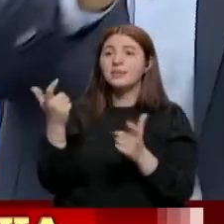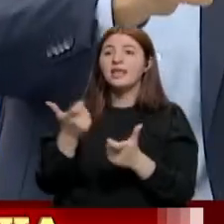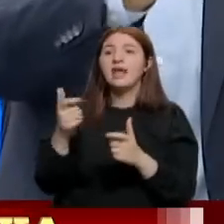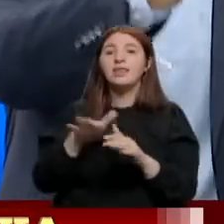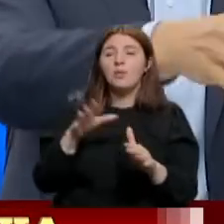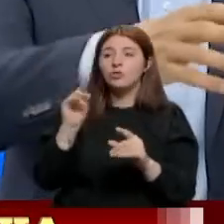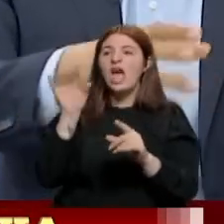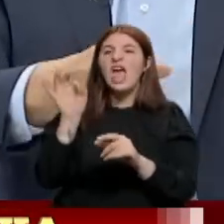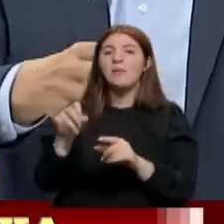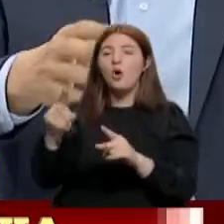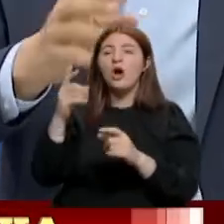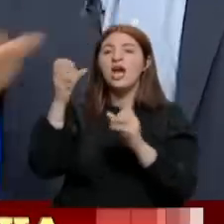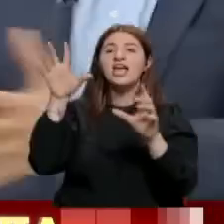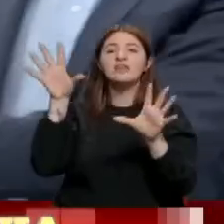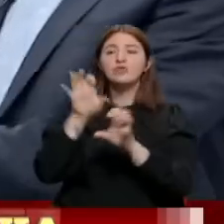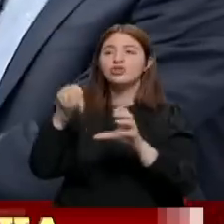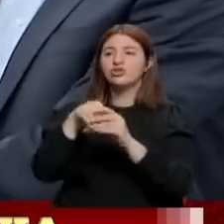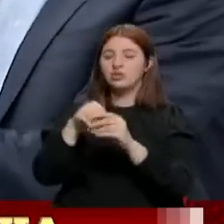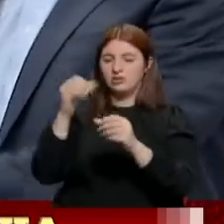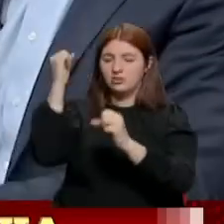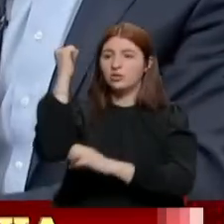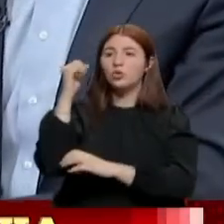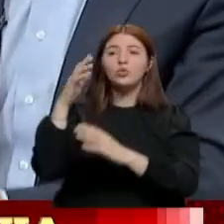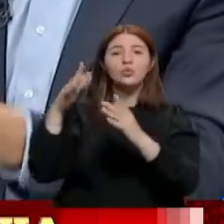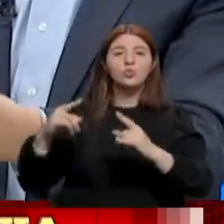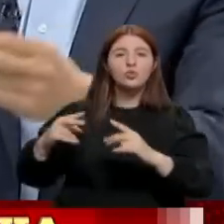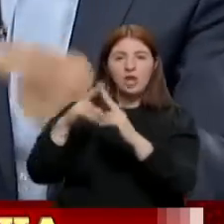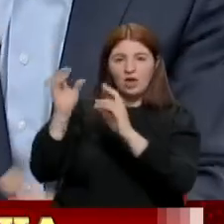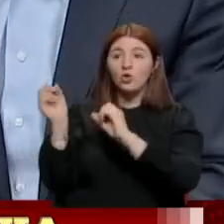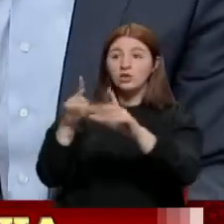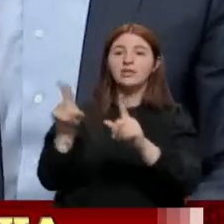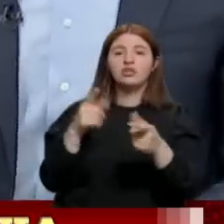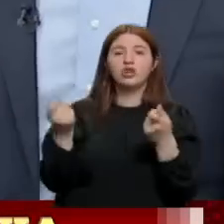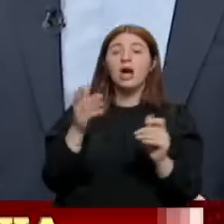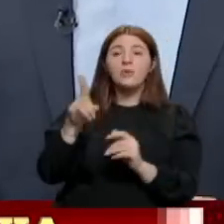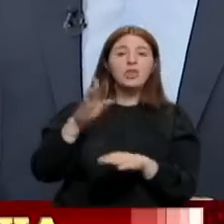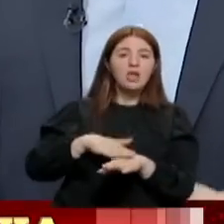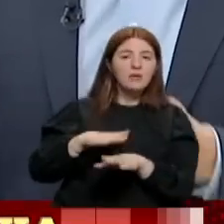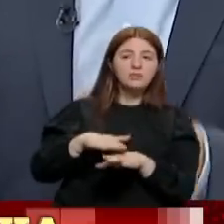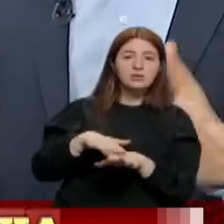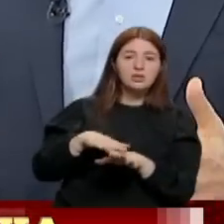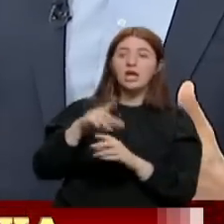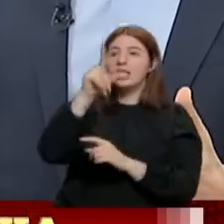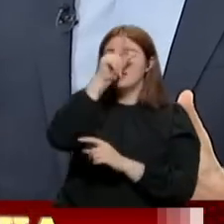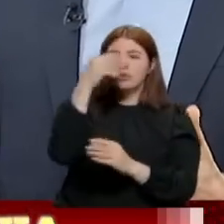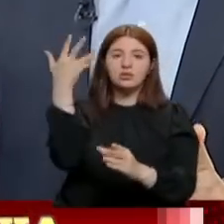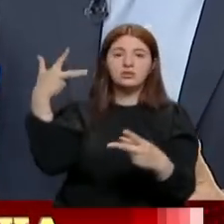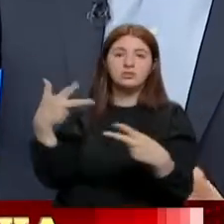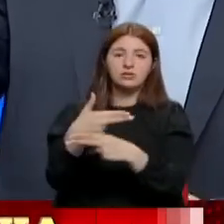olursa oraya derhal baz istasyonları oraya hareket edecek diye bir planınız olur. İnternet çalışır. Ama onlar ne yaptılar? Twitter'ı